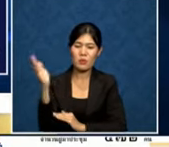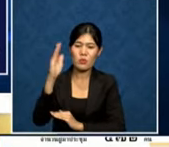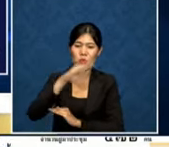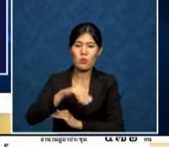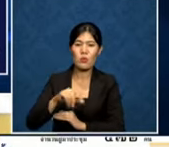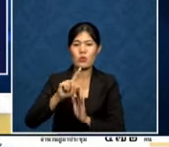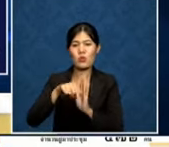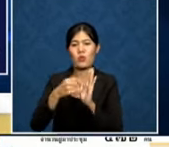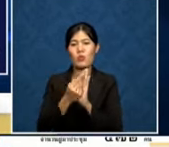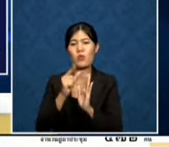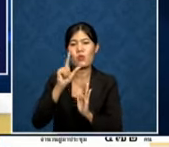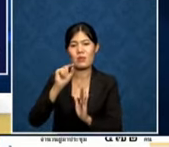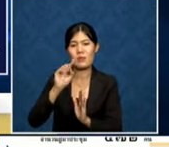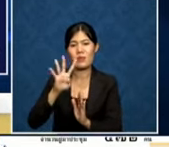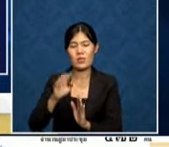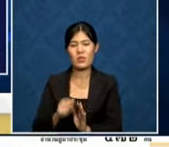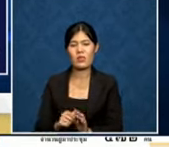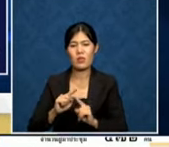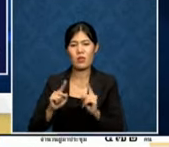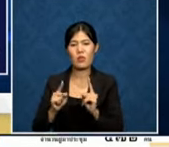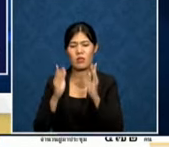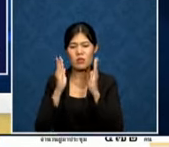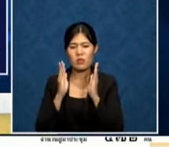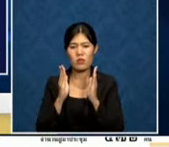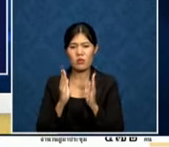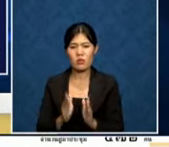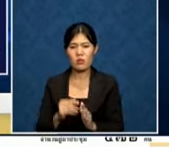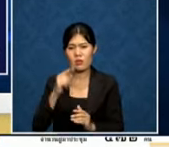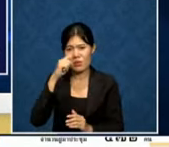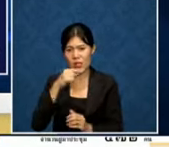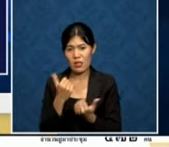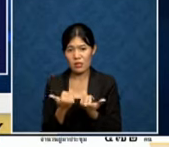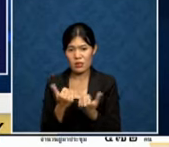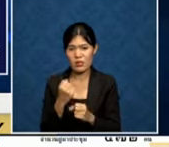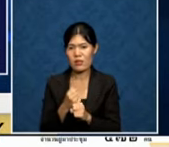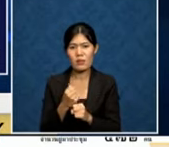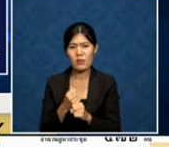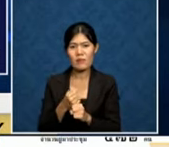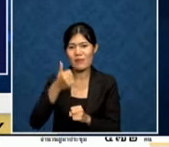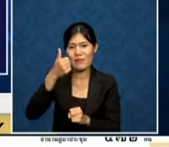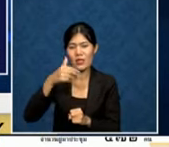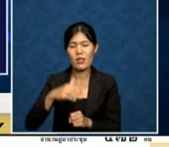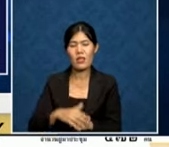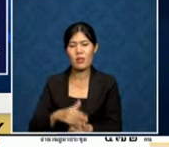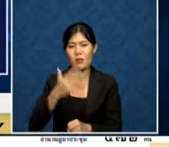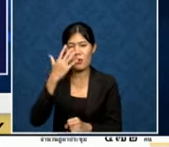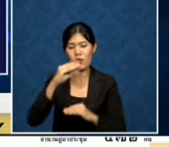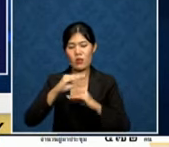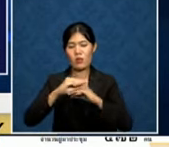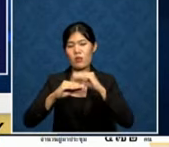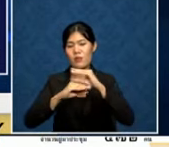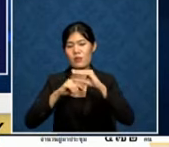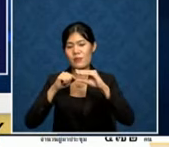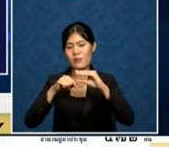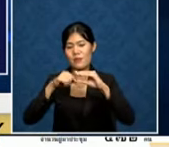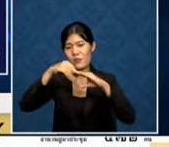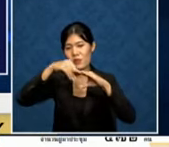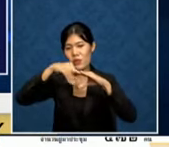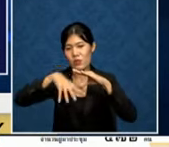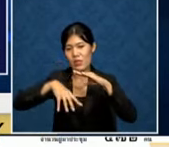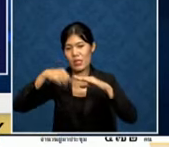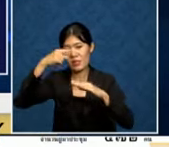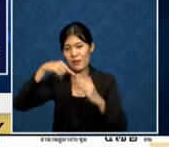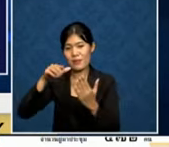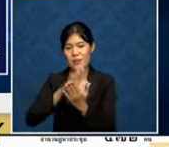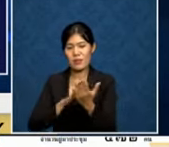ประเทศไทยเราปัจจุบันทำแบบนั้นได้หรือไม่คำตอบคือยังฮะโครงสร้างพื้นฐานของประเทศไทยยังไม่สามารถ